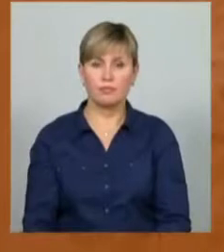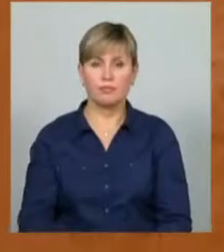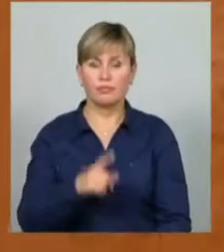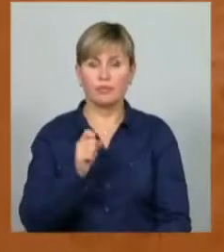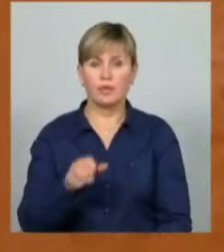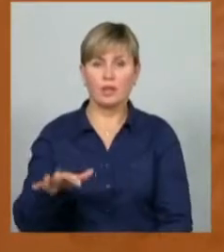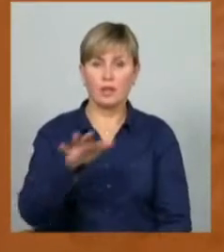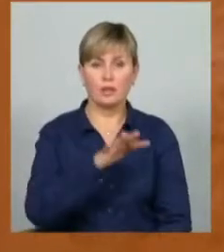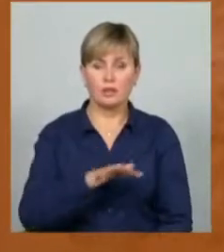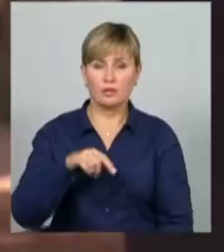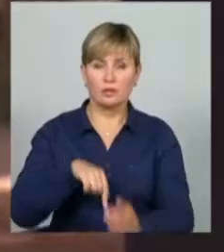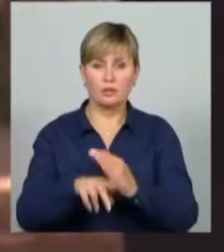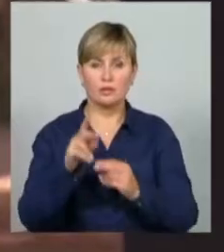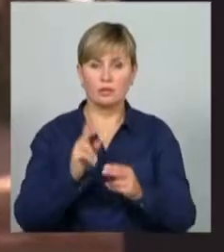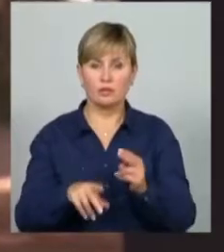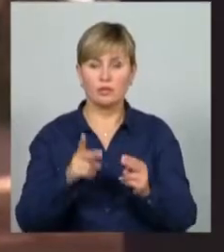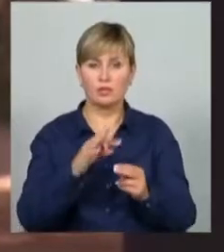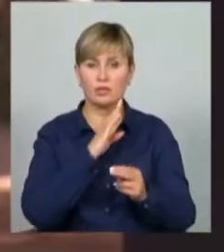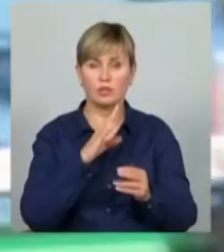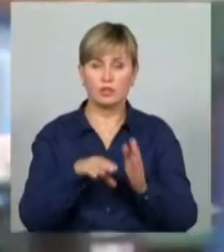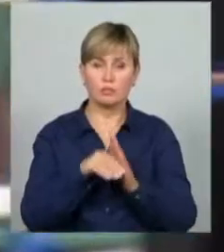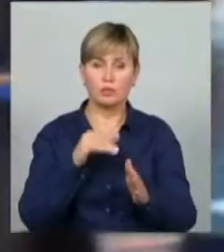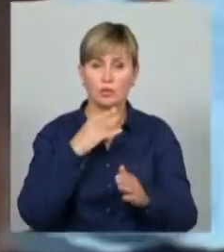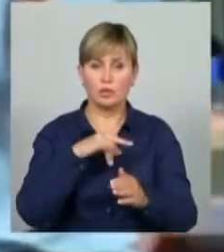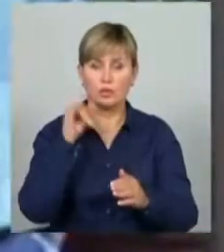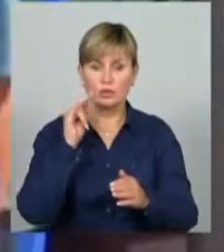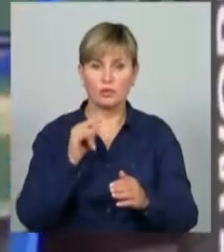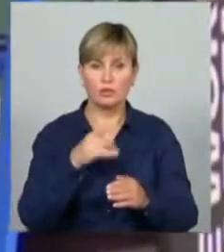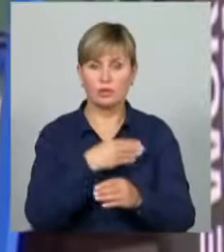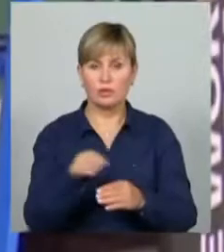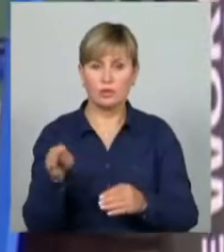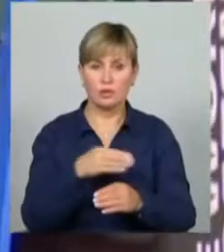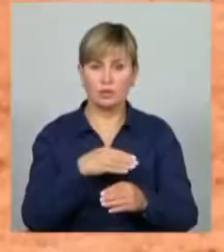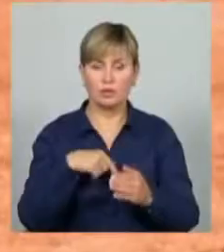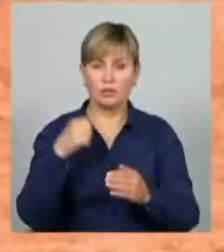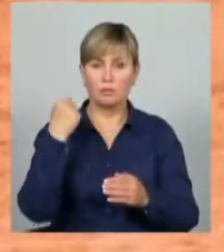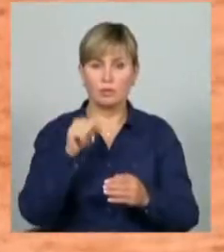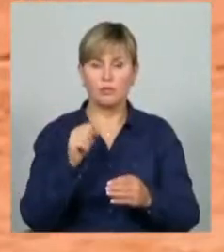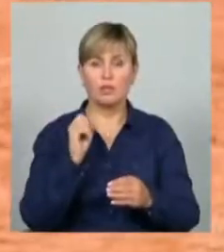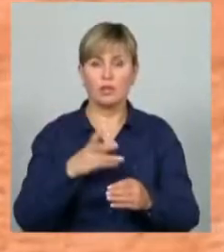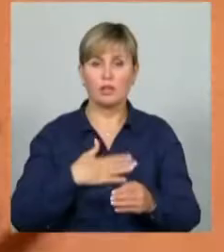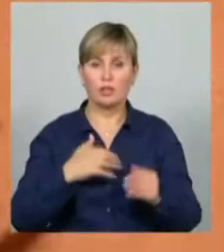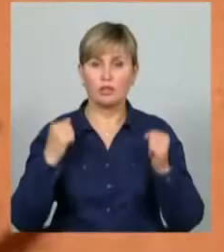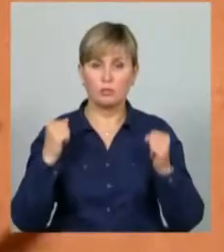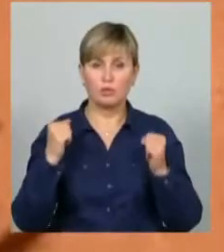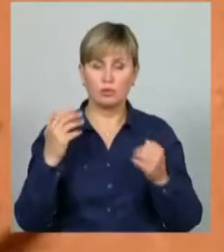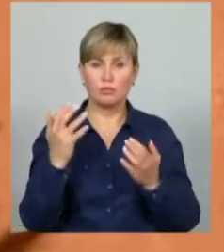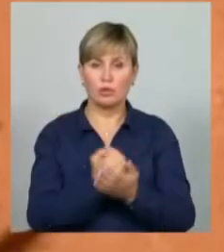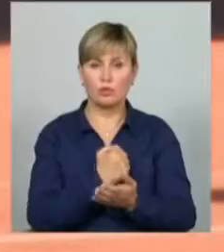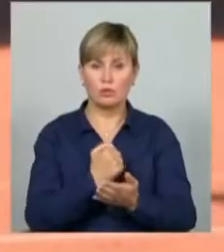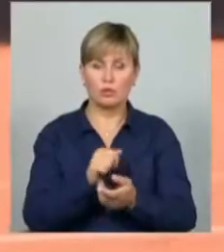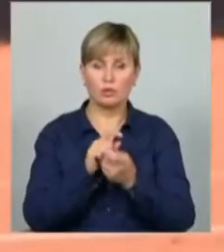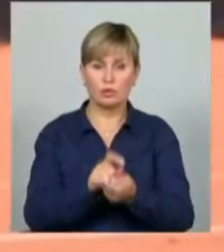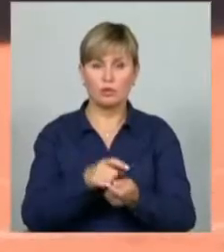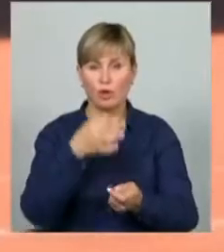Заокеанский вояж в Аргентину завершился для женской сборной Казахстана по теннису исторической победой. Как нашим спортсменкам удалось